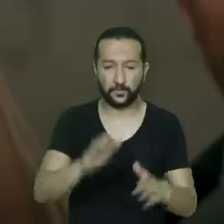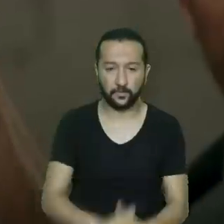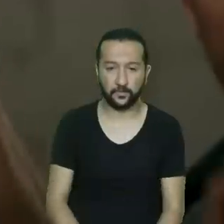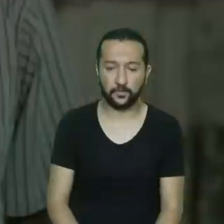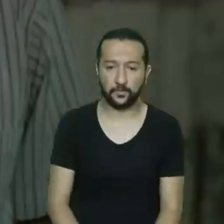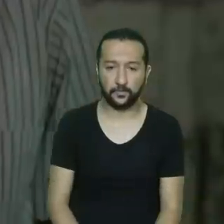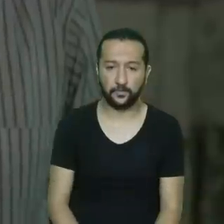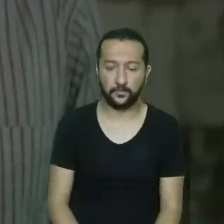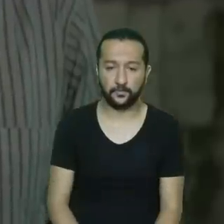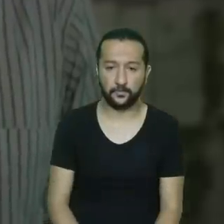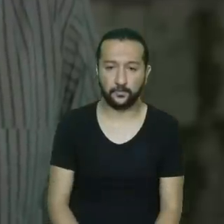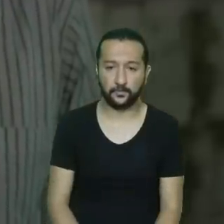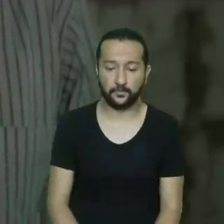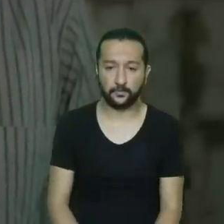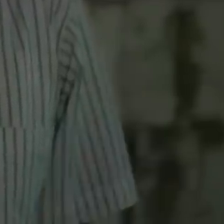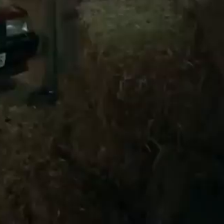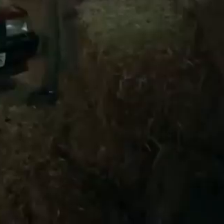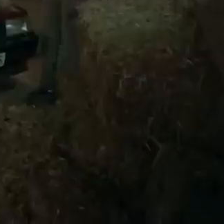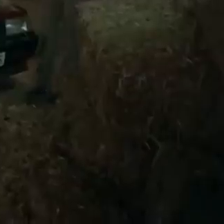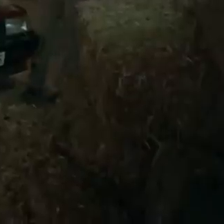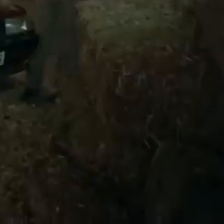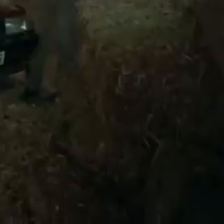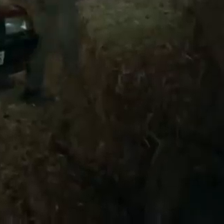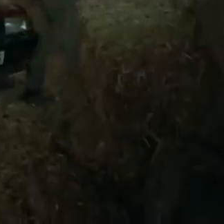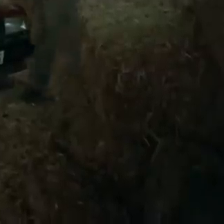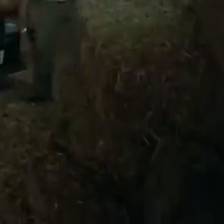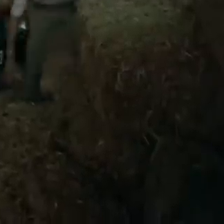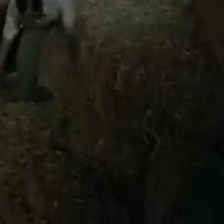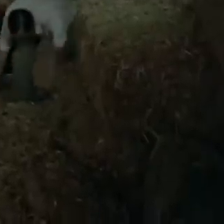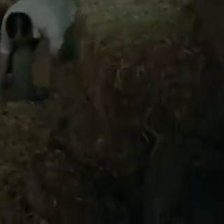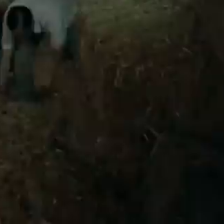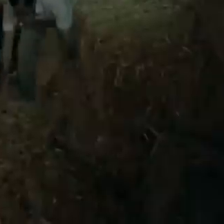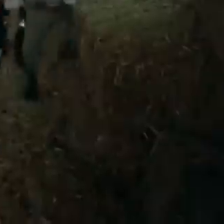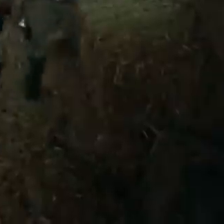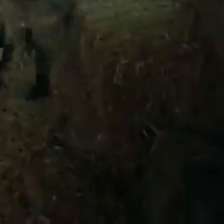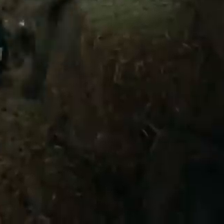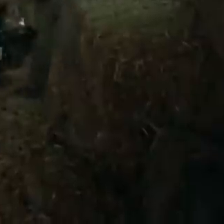Be. Bahri tırsak haliyle geri çekildi.